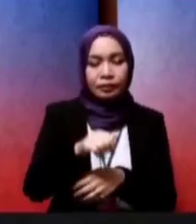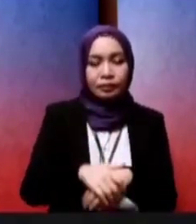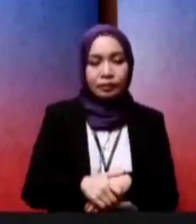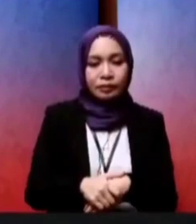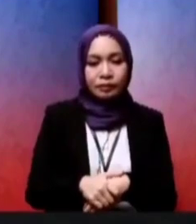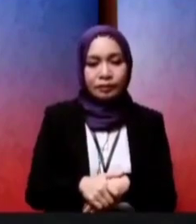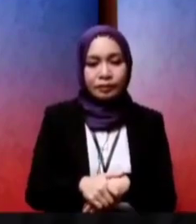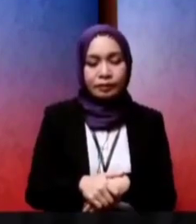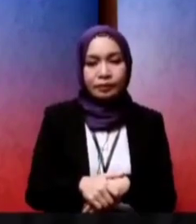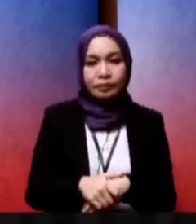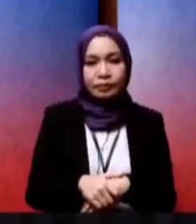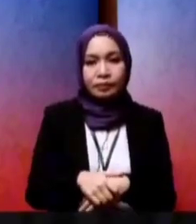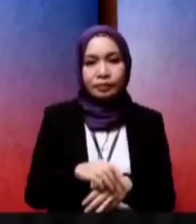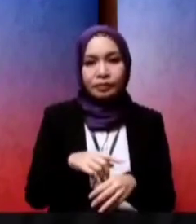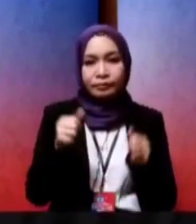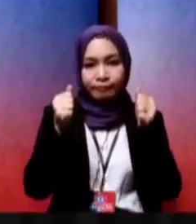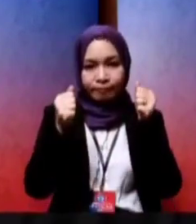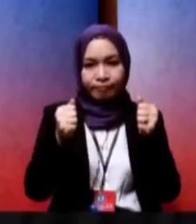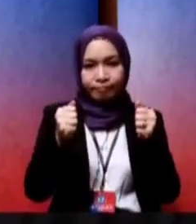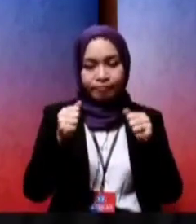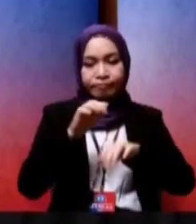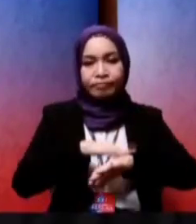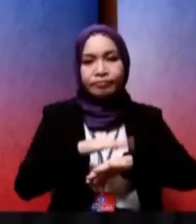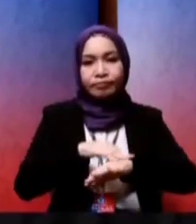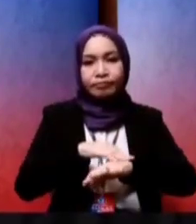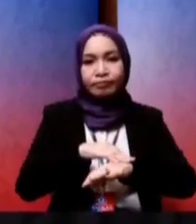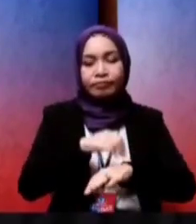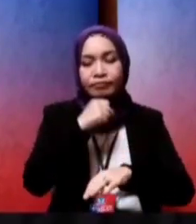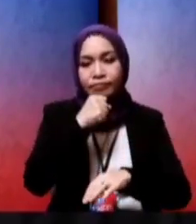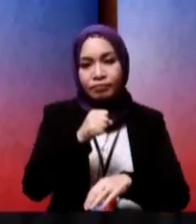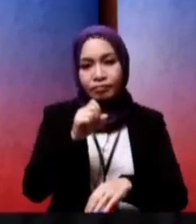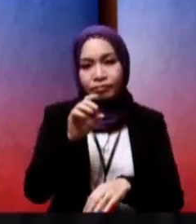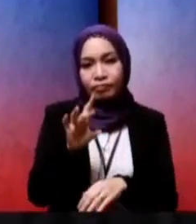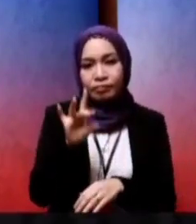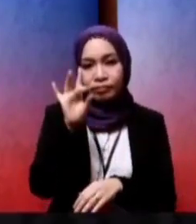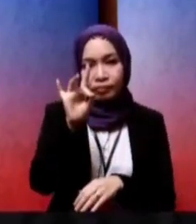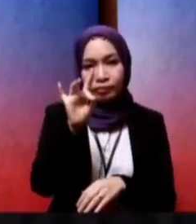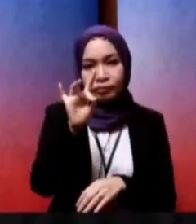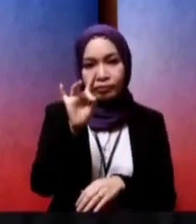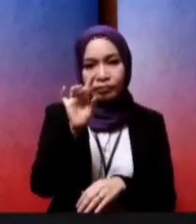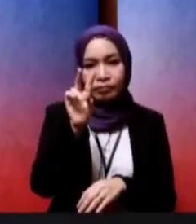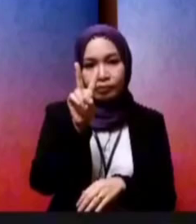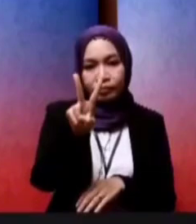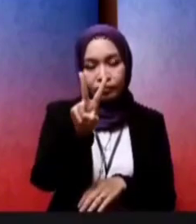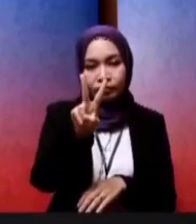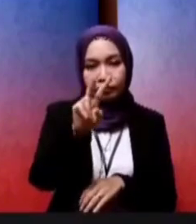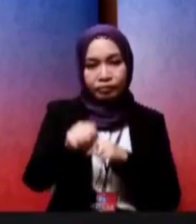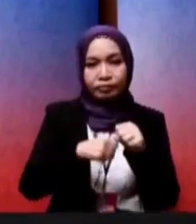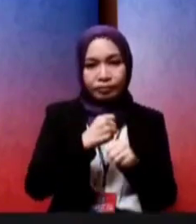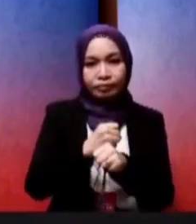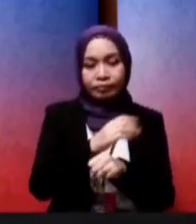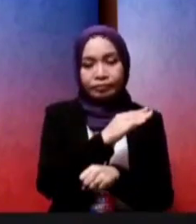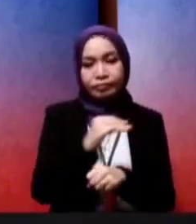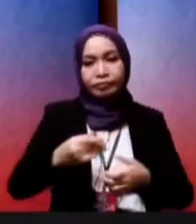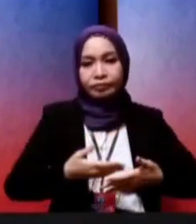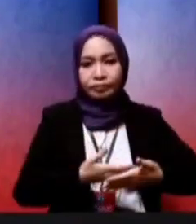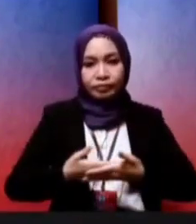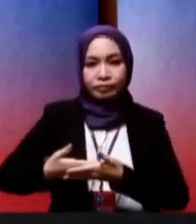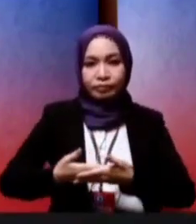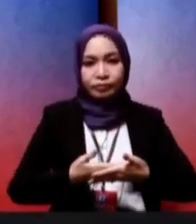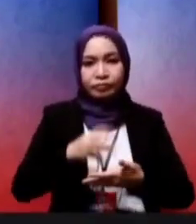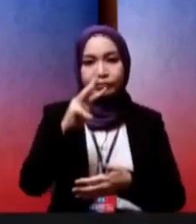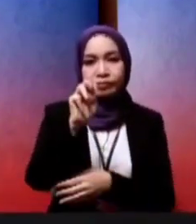dipenjarakan pada umur2 tahun dan anak beliau muaz dengan yb